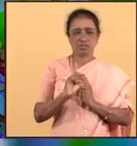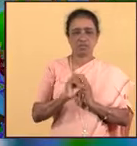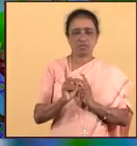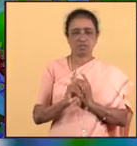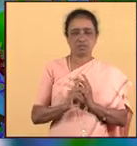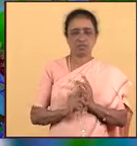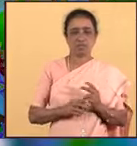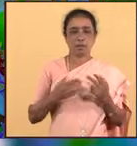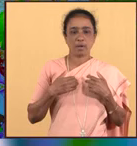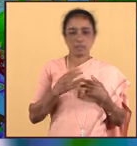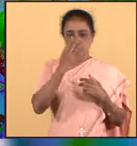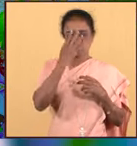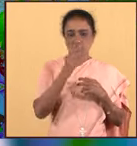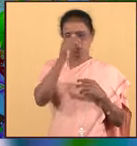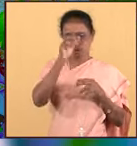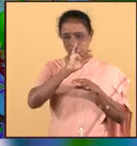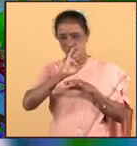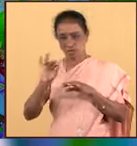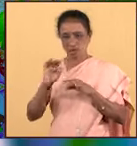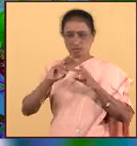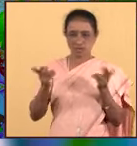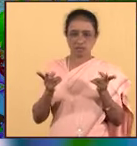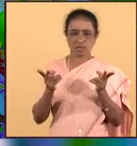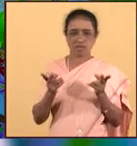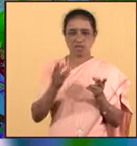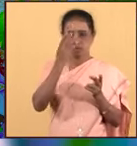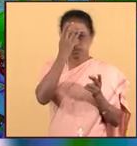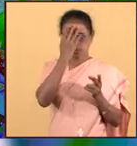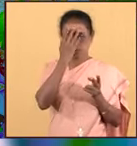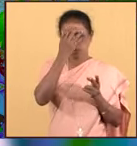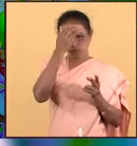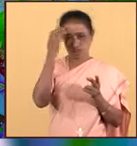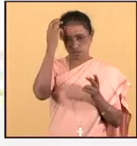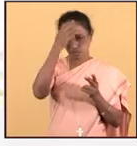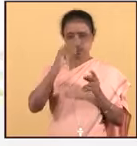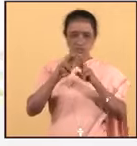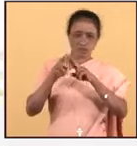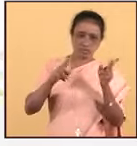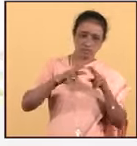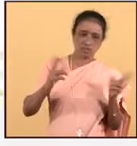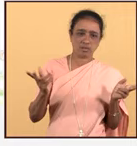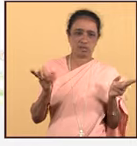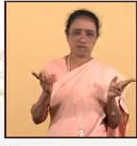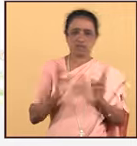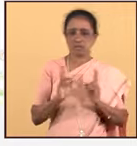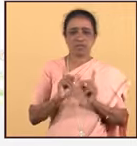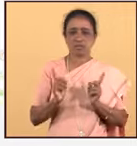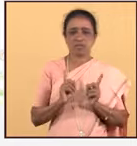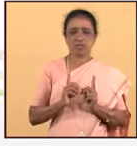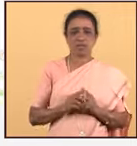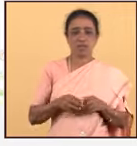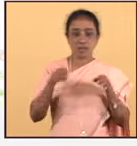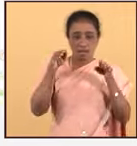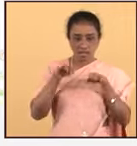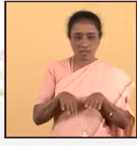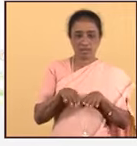கட்டாயமாக நினச்சிவாங்க மதம் மாற்றத்து என்று சொல்ல சொல்லுவாங்க. அது வந்து எழுதி தவிர்க்கப்பட வேண்டும். அதோடு இல்லாமல் ஒரு சமயத்தை சேர்ந்த சில